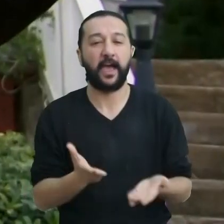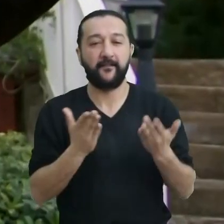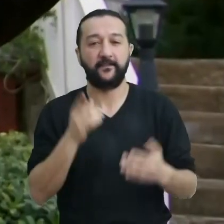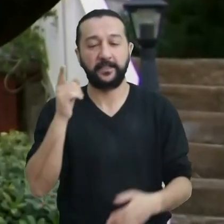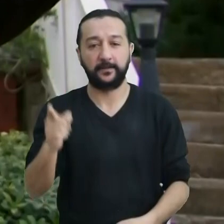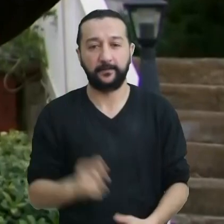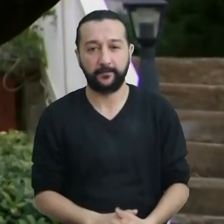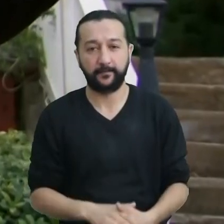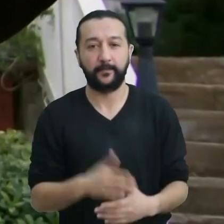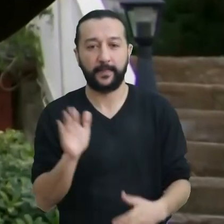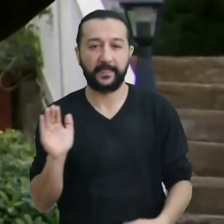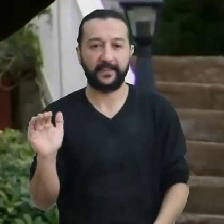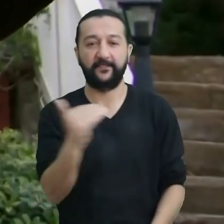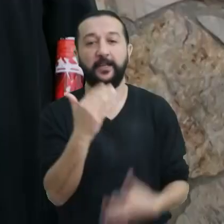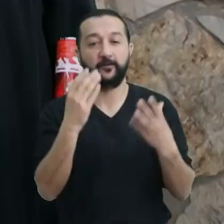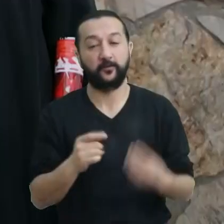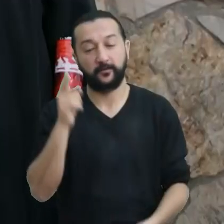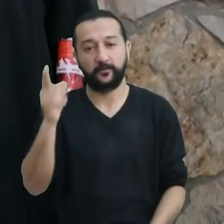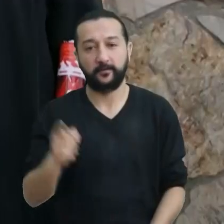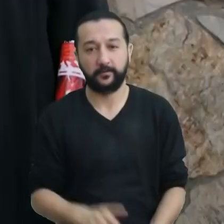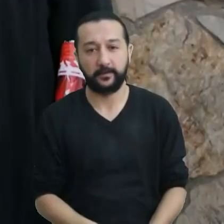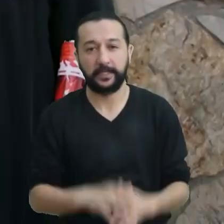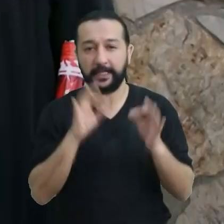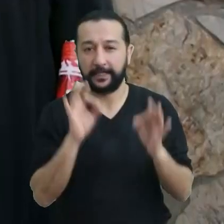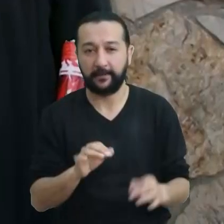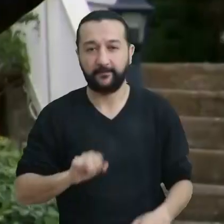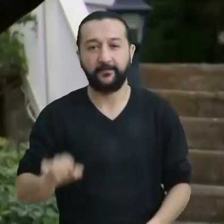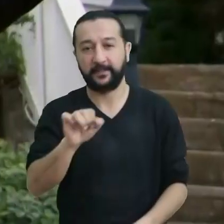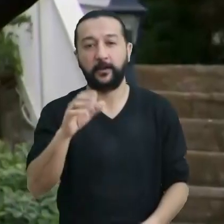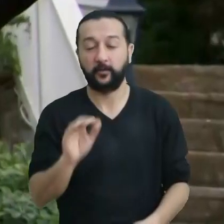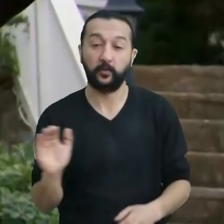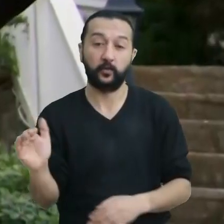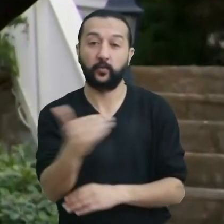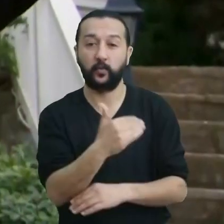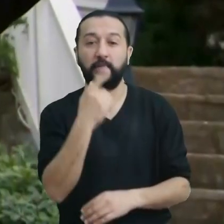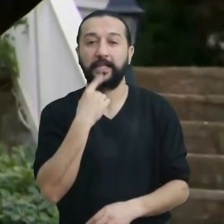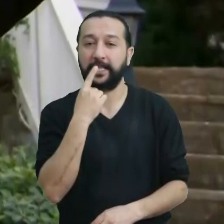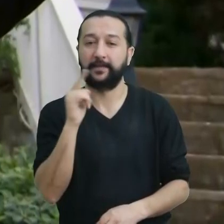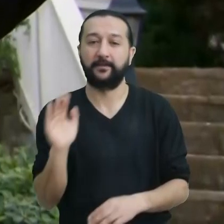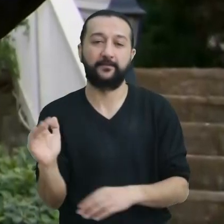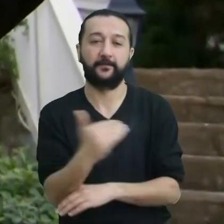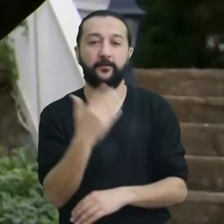Gözleri kapalı hissediyor. Viraja girdi. Tatlı bir virajdan dönüyor.